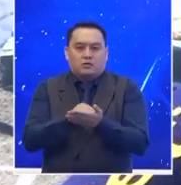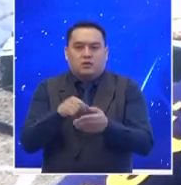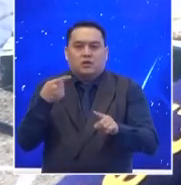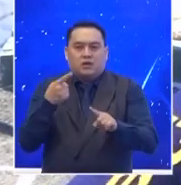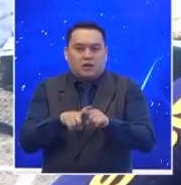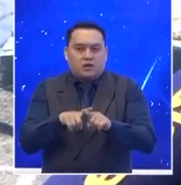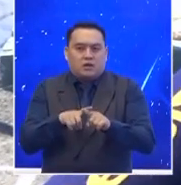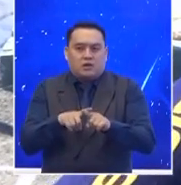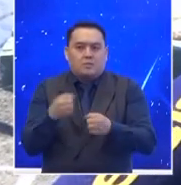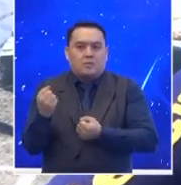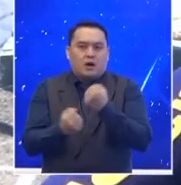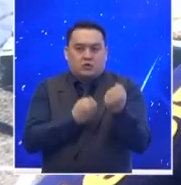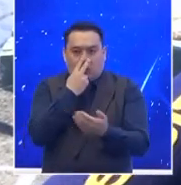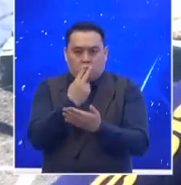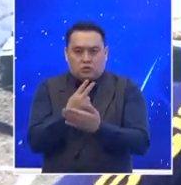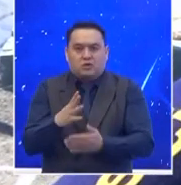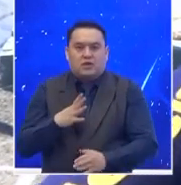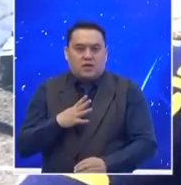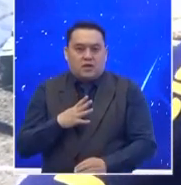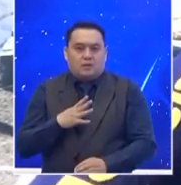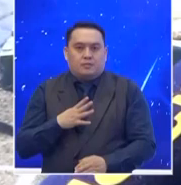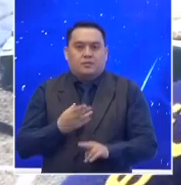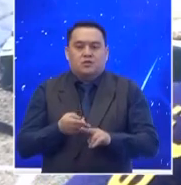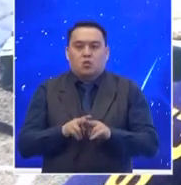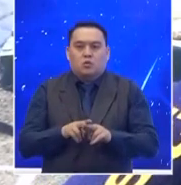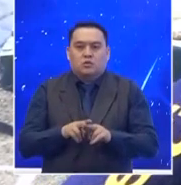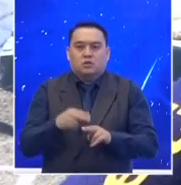автотехникалық және де қару-жарақтарын көрсетті. Біз осы